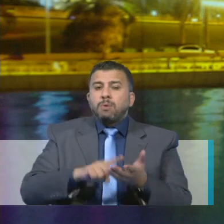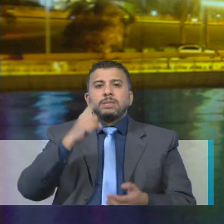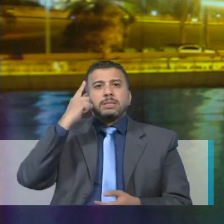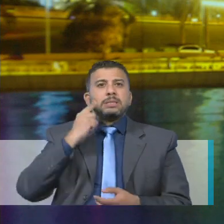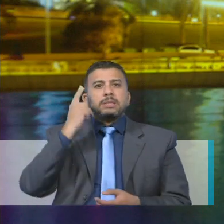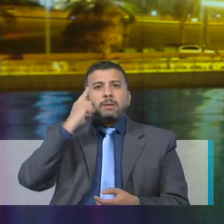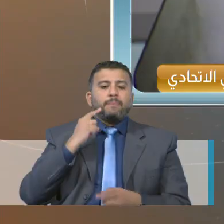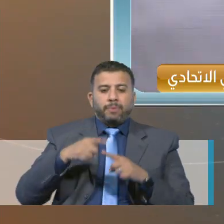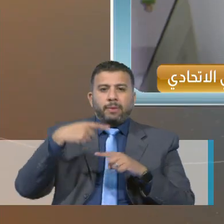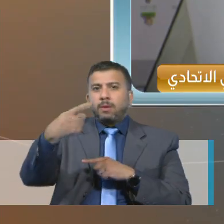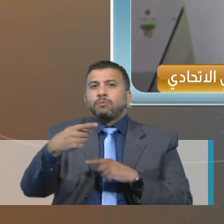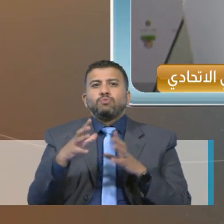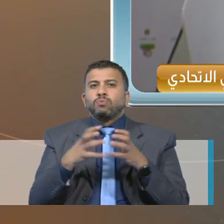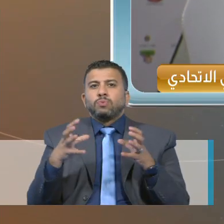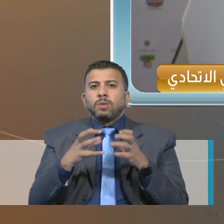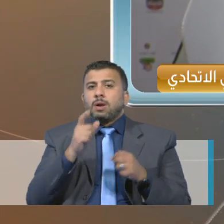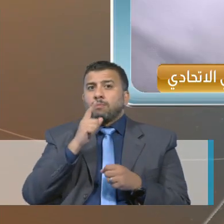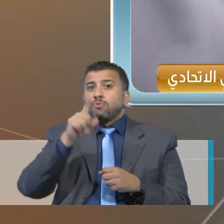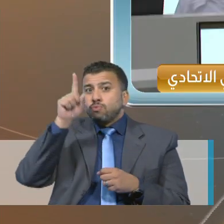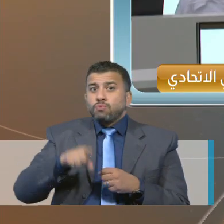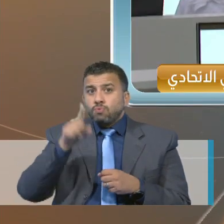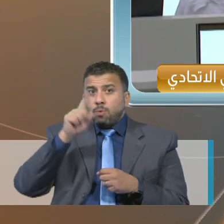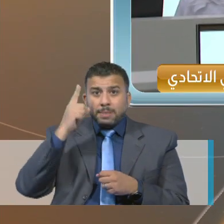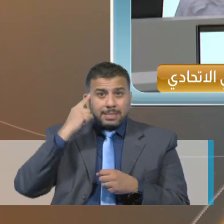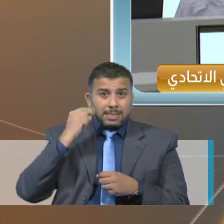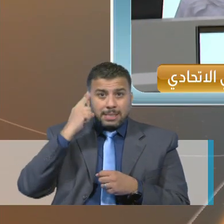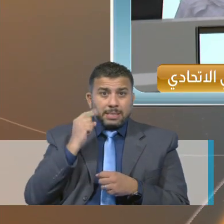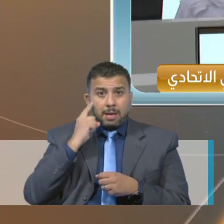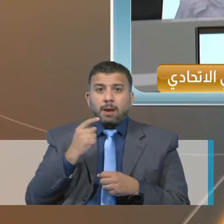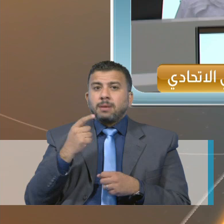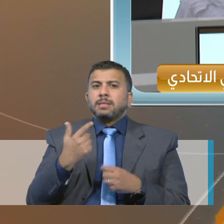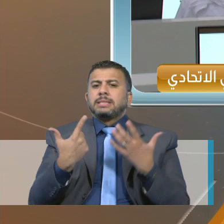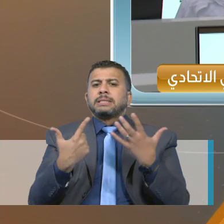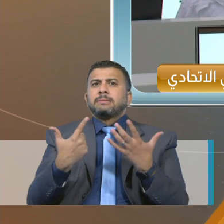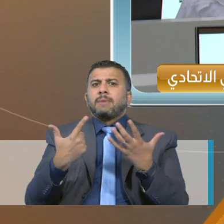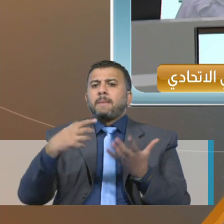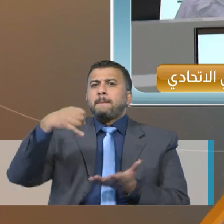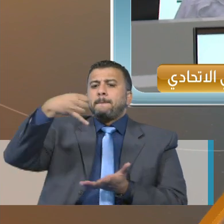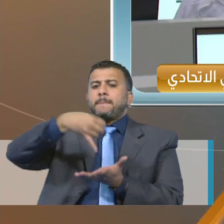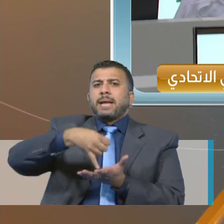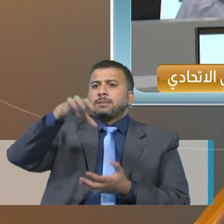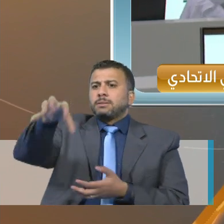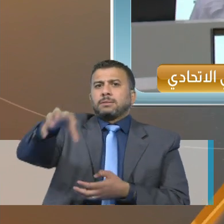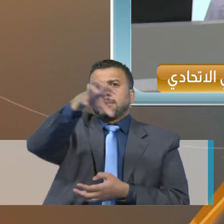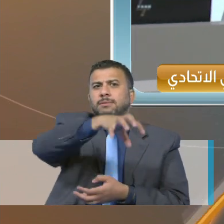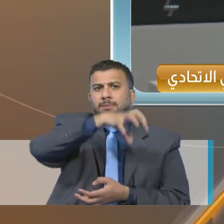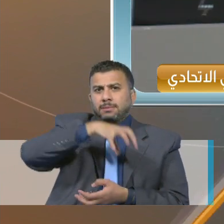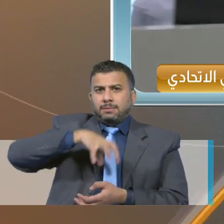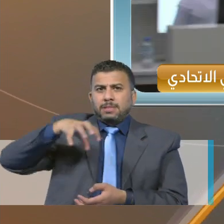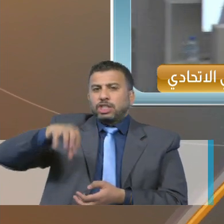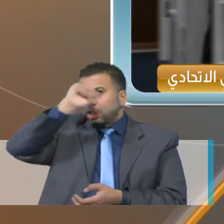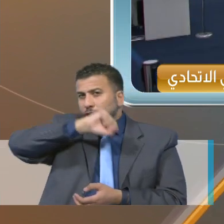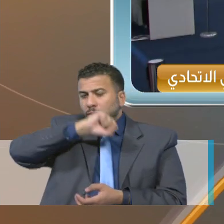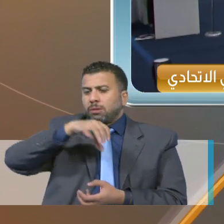المقبل؟ في يوم الانتخاب الرئيس تم تجهيز 7 مراكز انتخابية موزعة على كل من مدينة